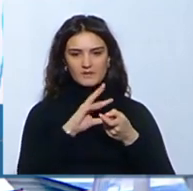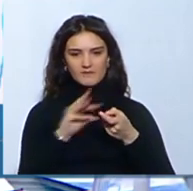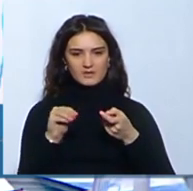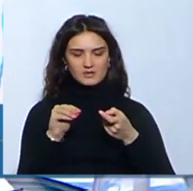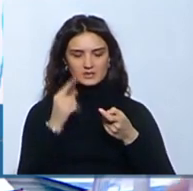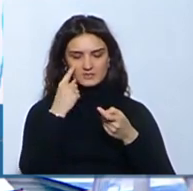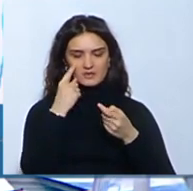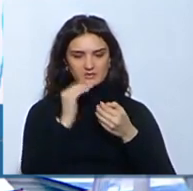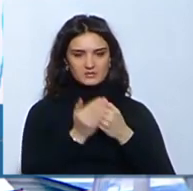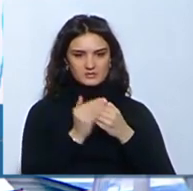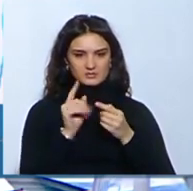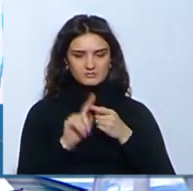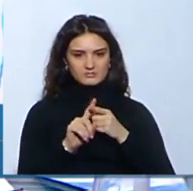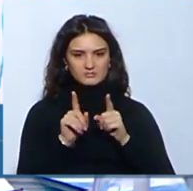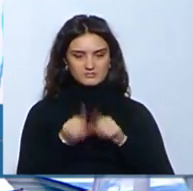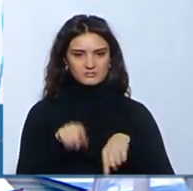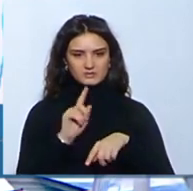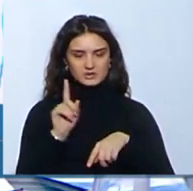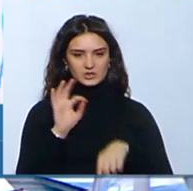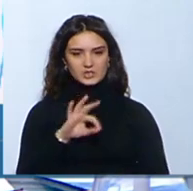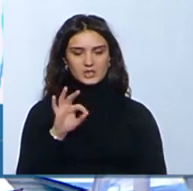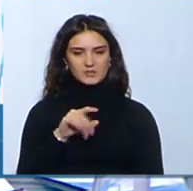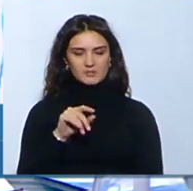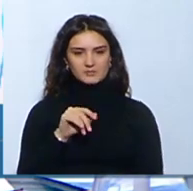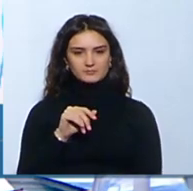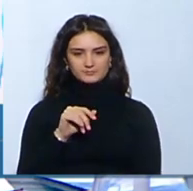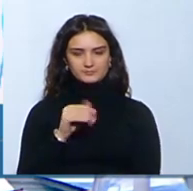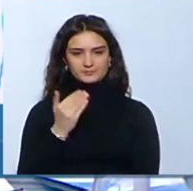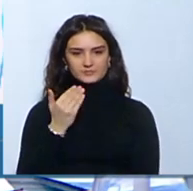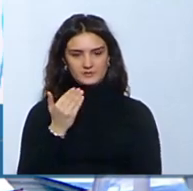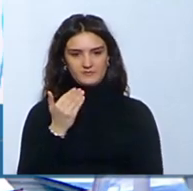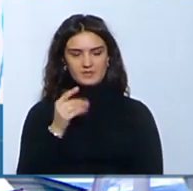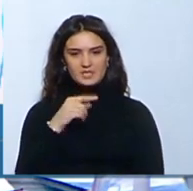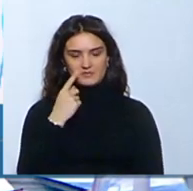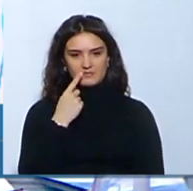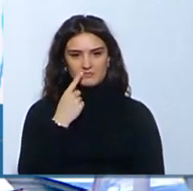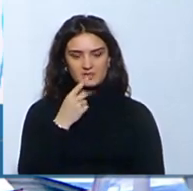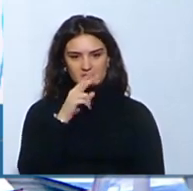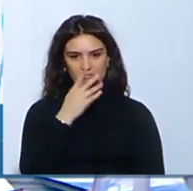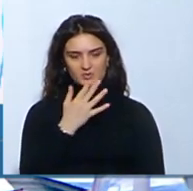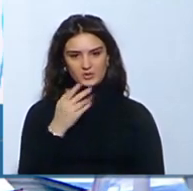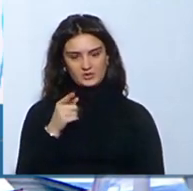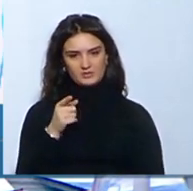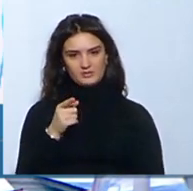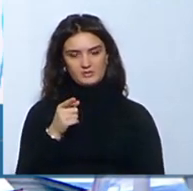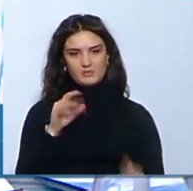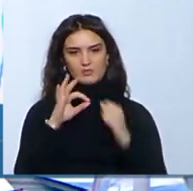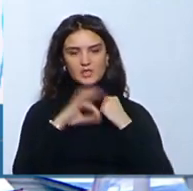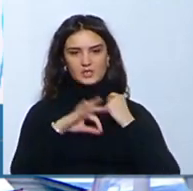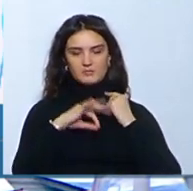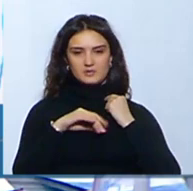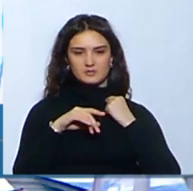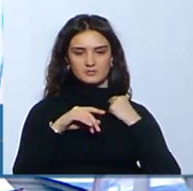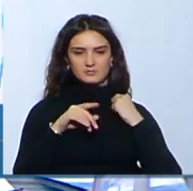მათ შორის თვალის ლორწოვანსაც. რა შეეხება თქვენ მიერ დასახელებული ანტიბიოტიკის